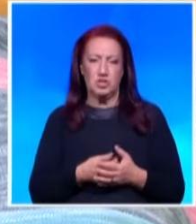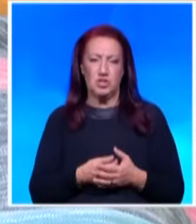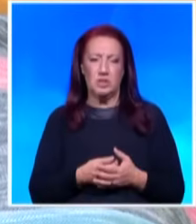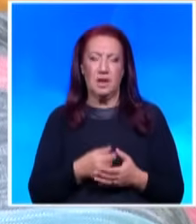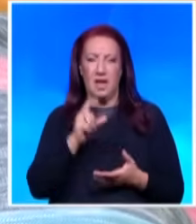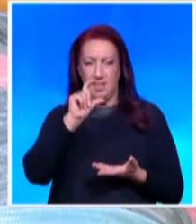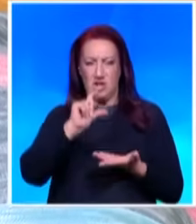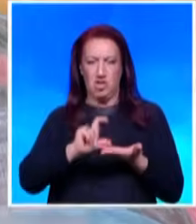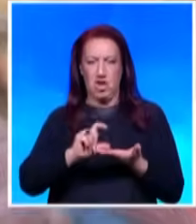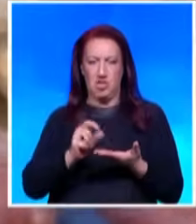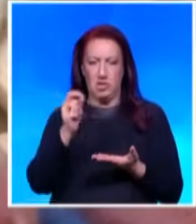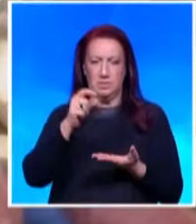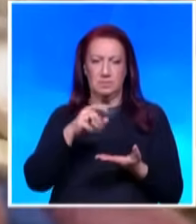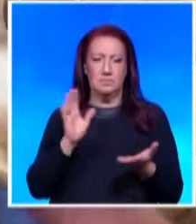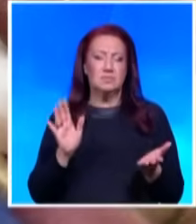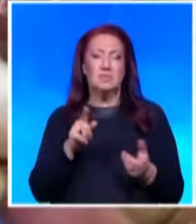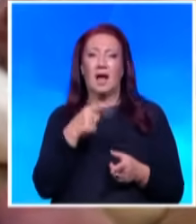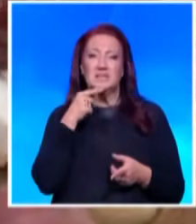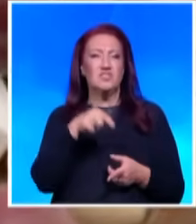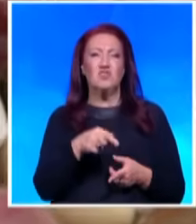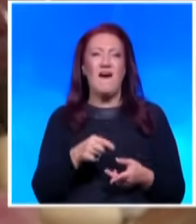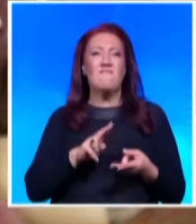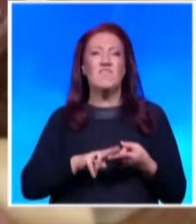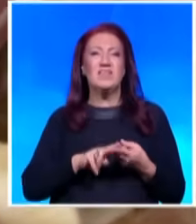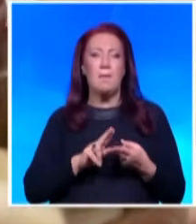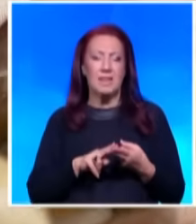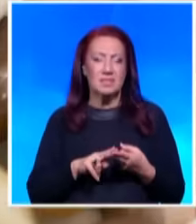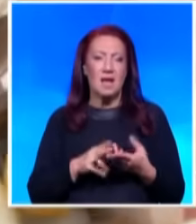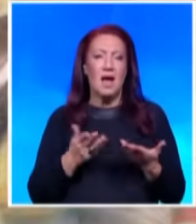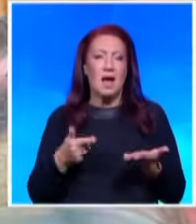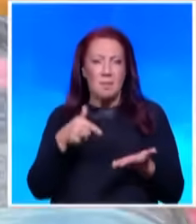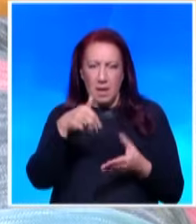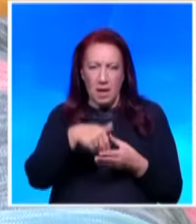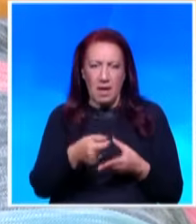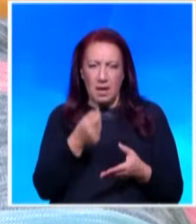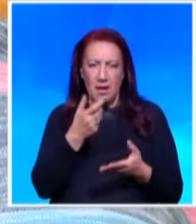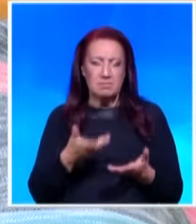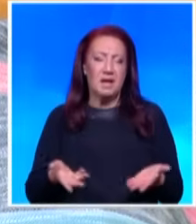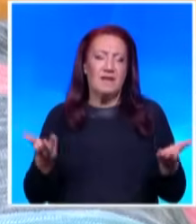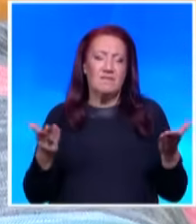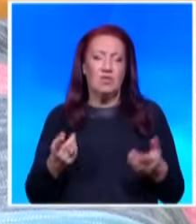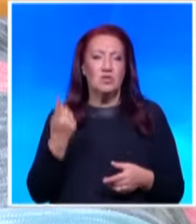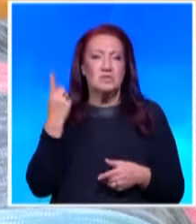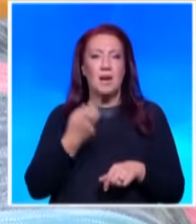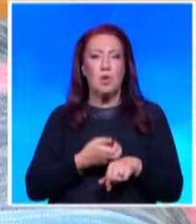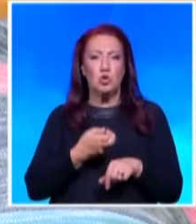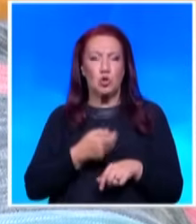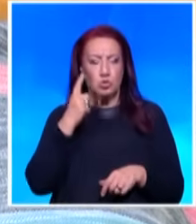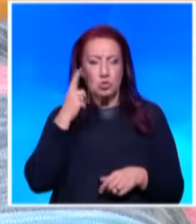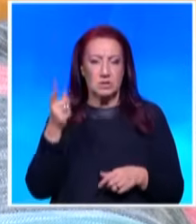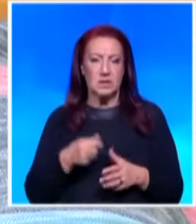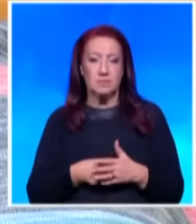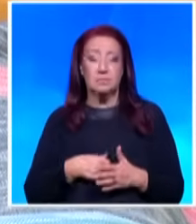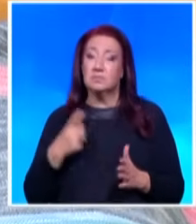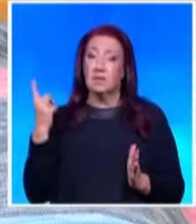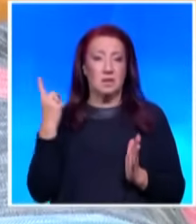една чашка и във вид на витамини. Но какви с витамини си, какво само доктора знаеш. И ни задължаха